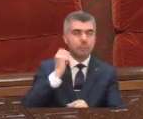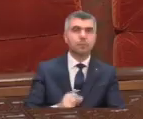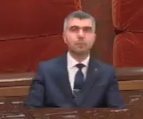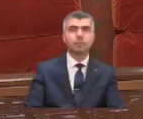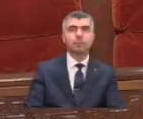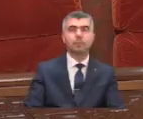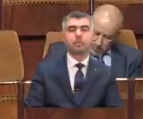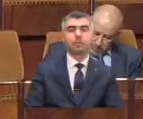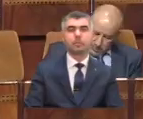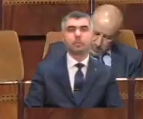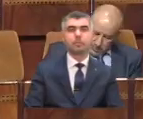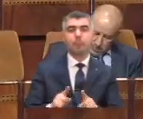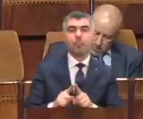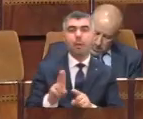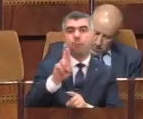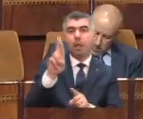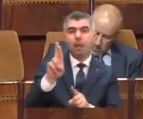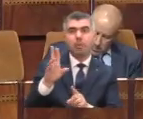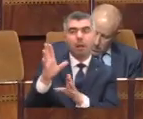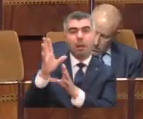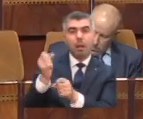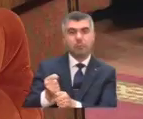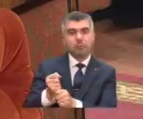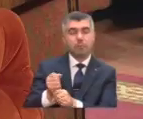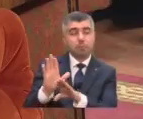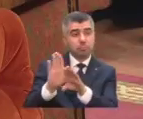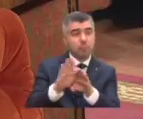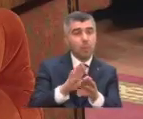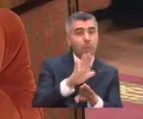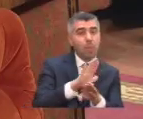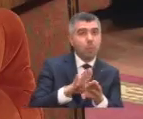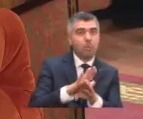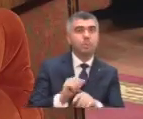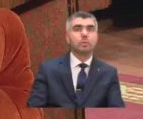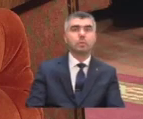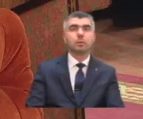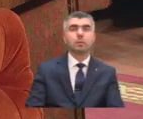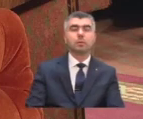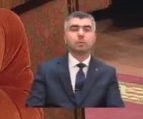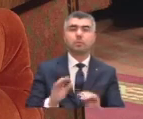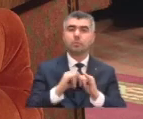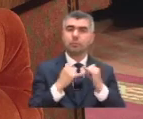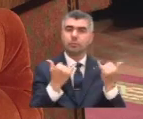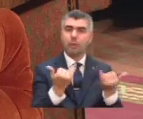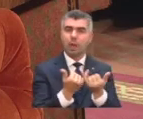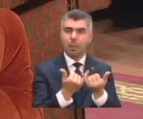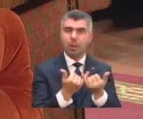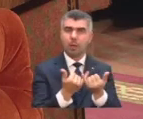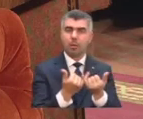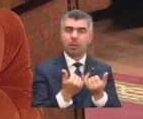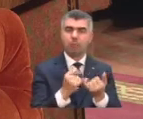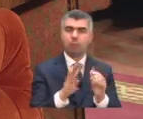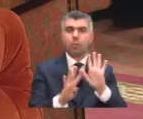طبقا لتعليمات صاحب جلاله الملك محمد السادس نصره الله حيث انعقد الاجتماع